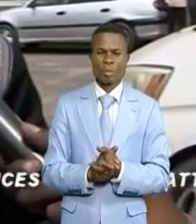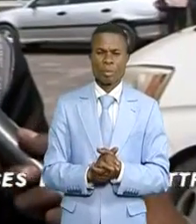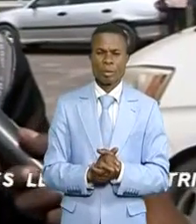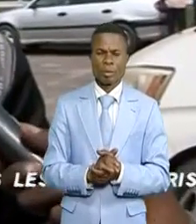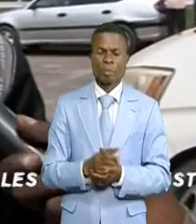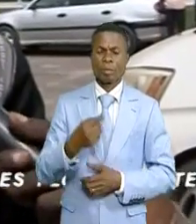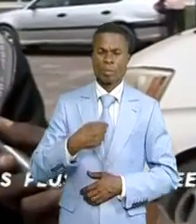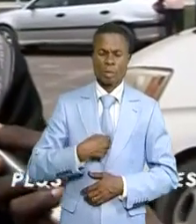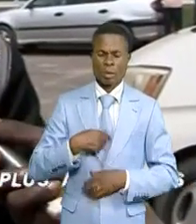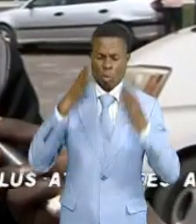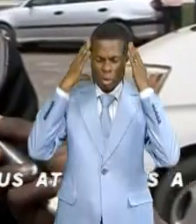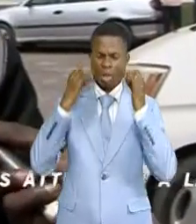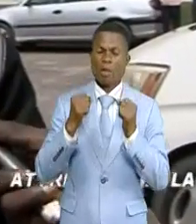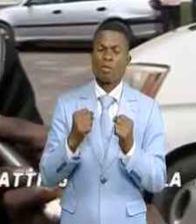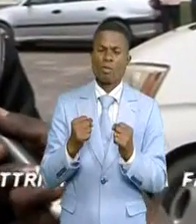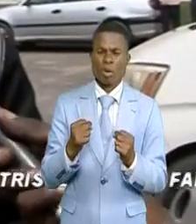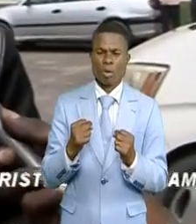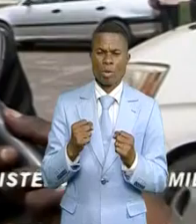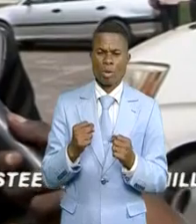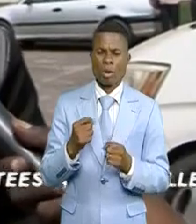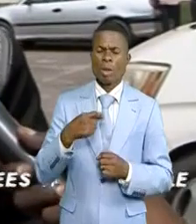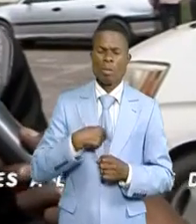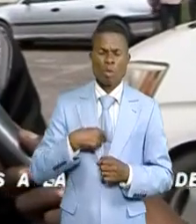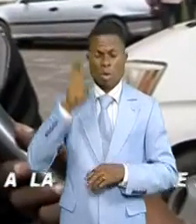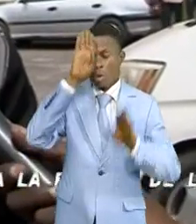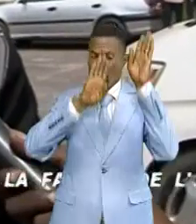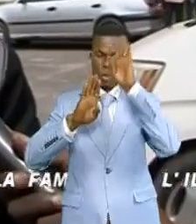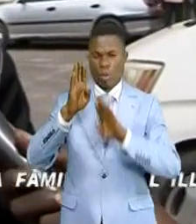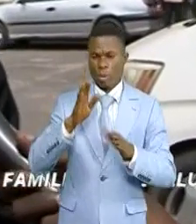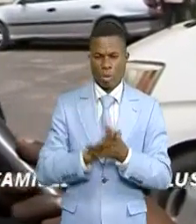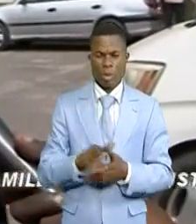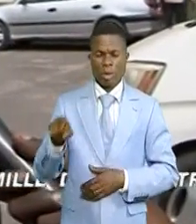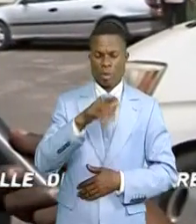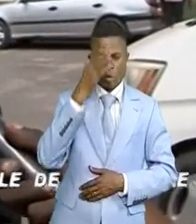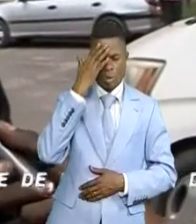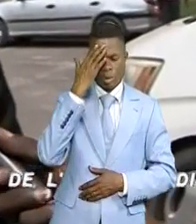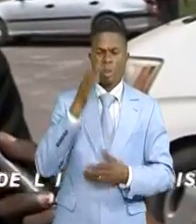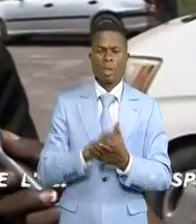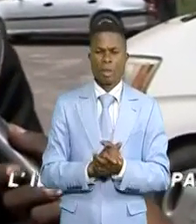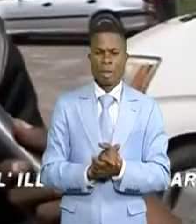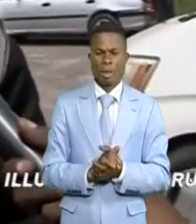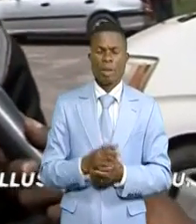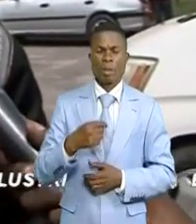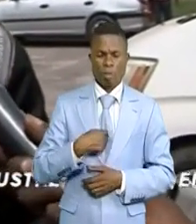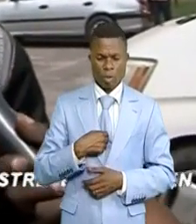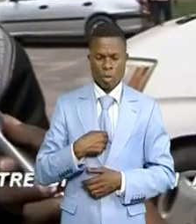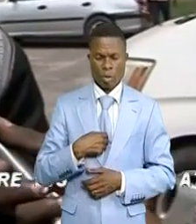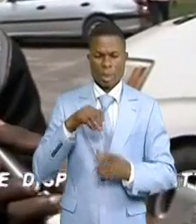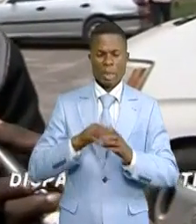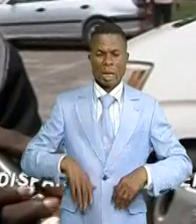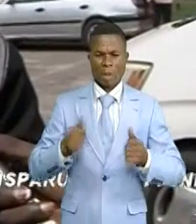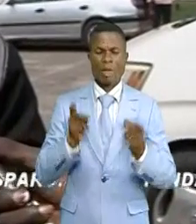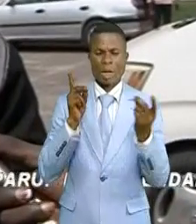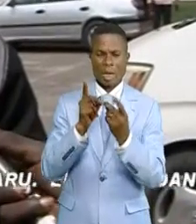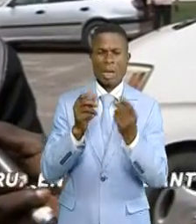Je suis triste. Je suis perdu. Vous savez, j'ai eu le temps dans la vie de rencontrer